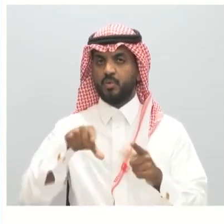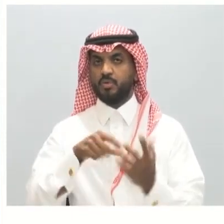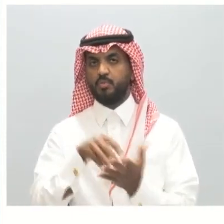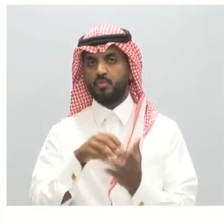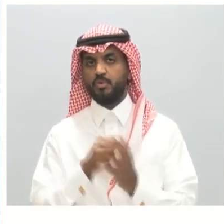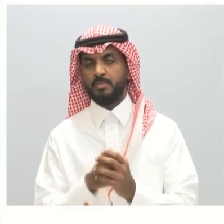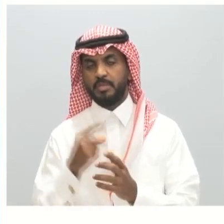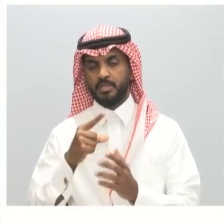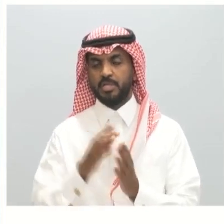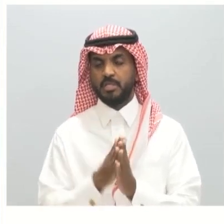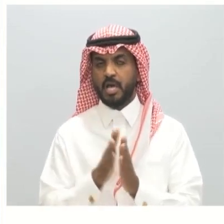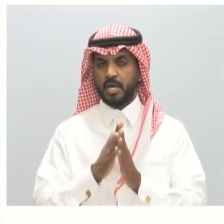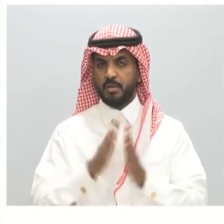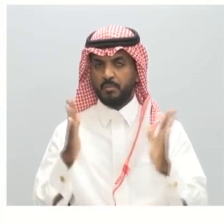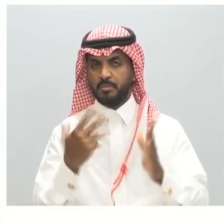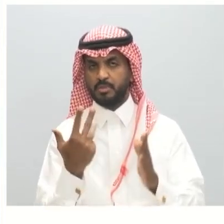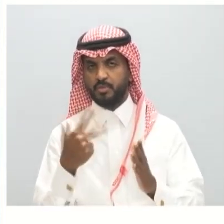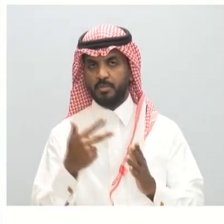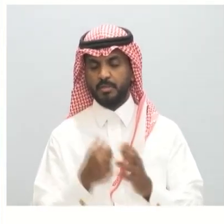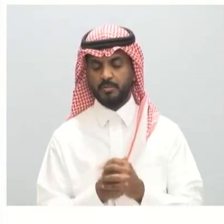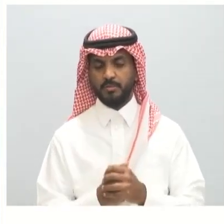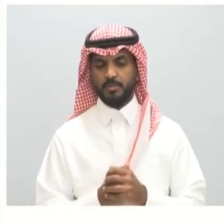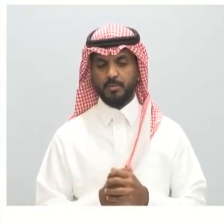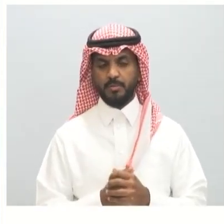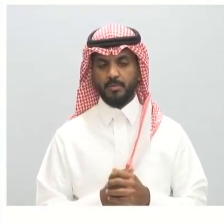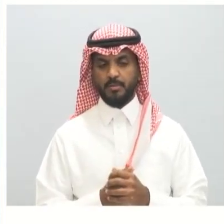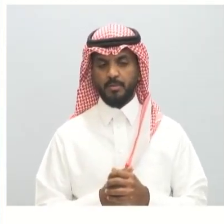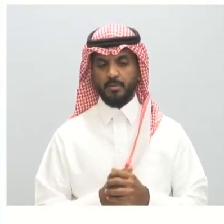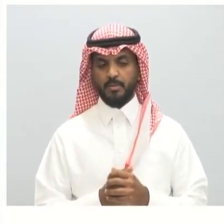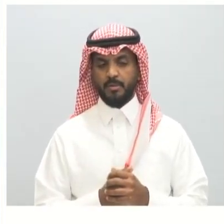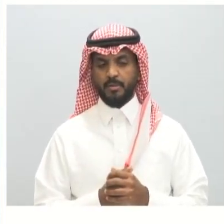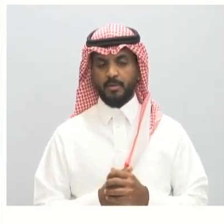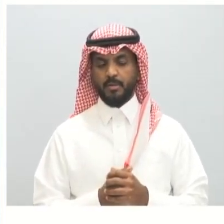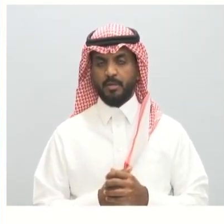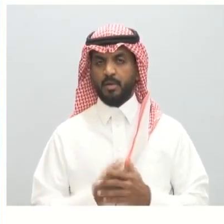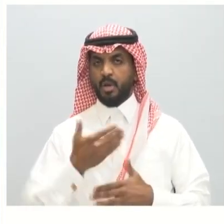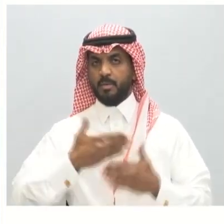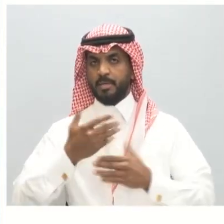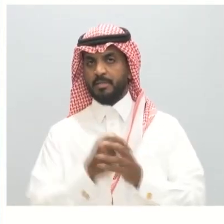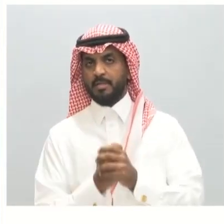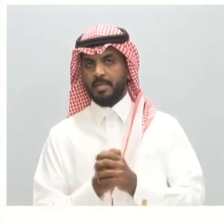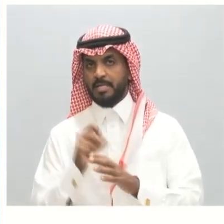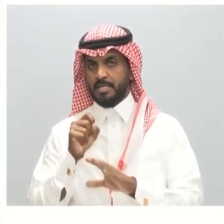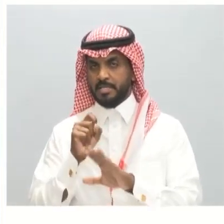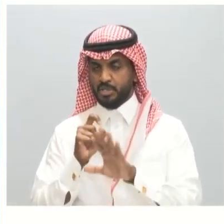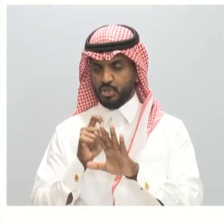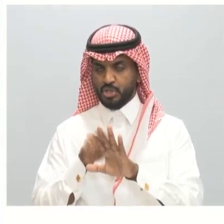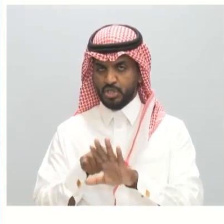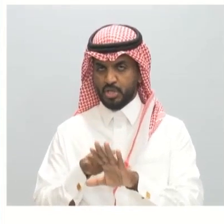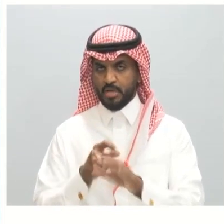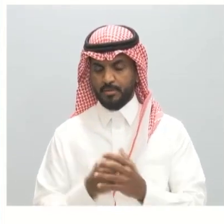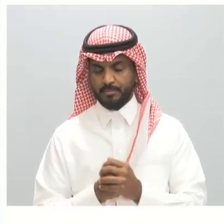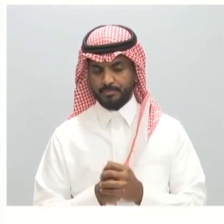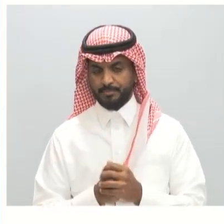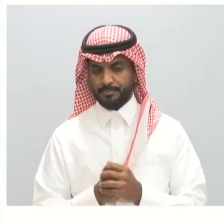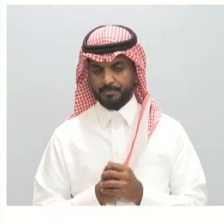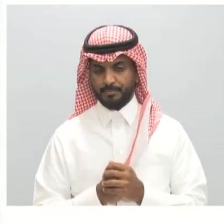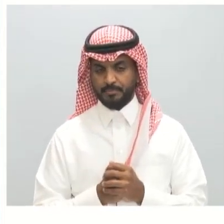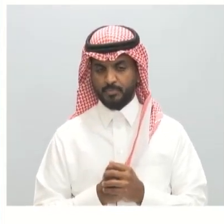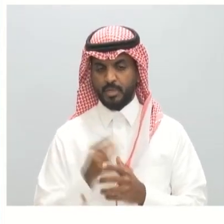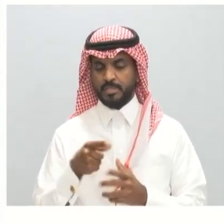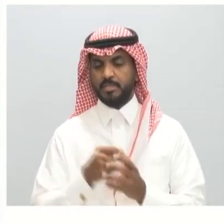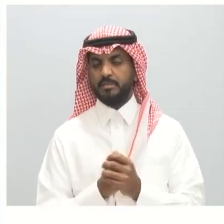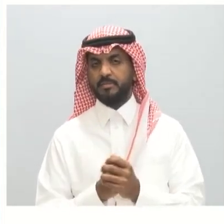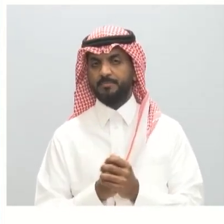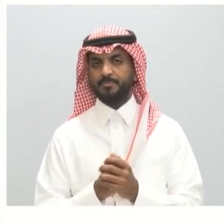بالدرجات اكبر من 89 في فئه لبنات الاستشعار نضع نحدد الاختيار